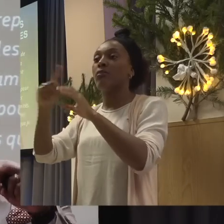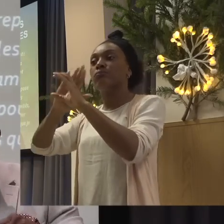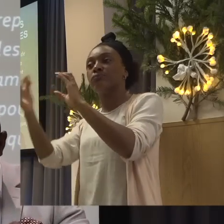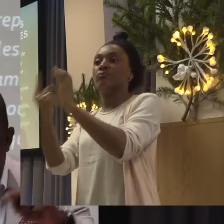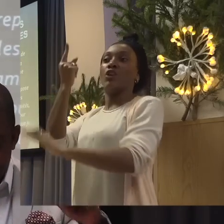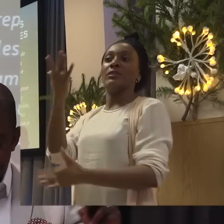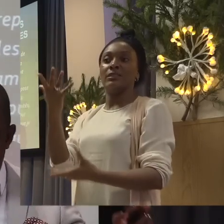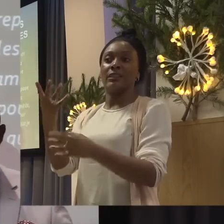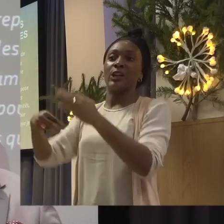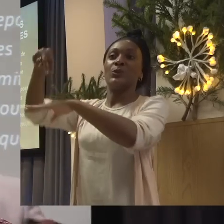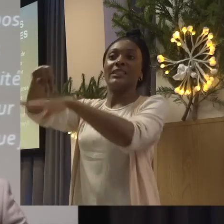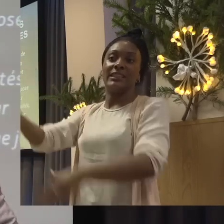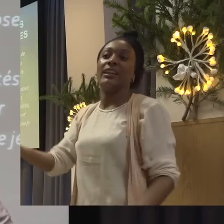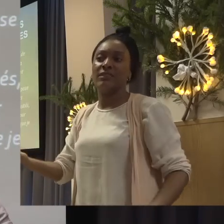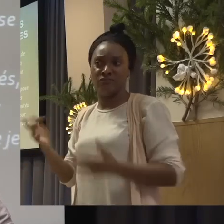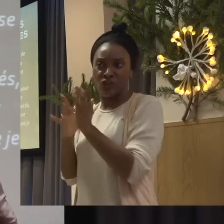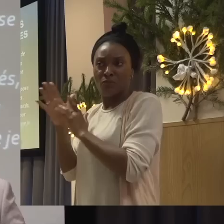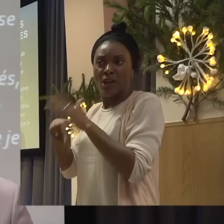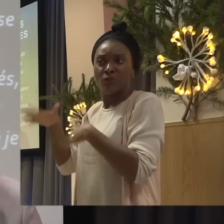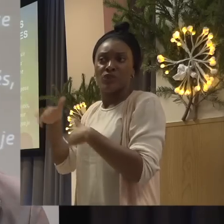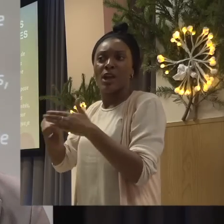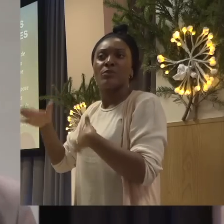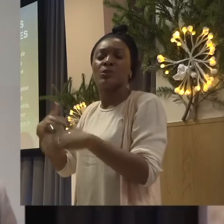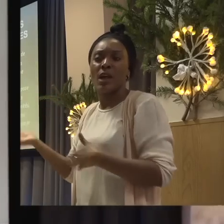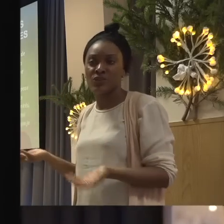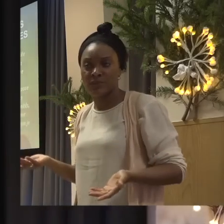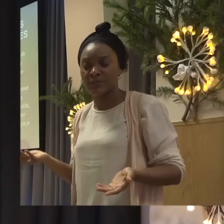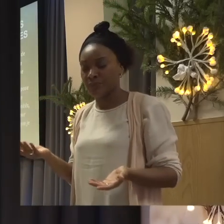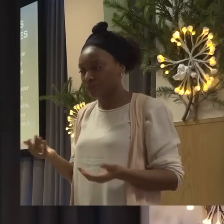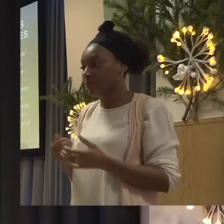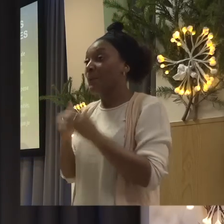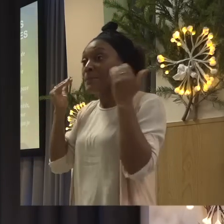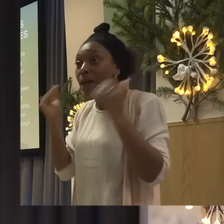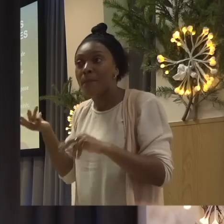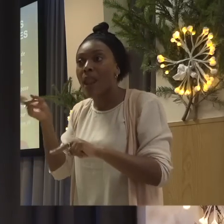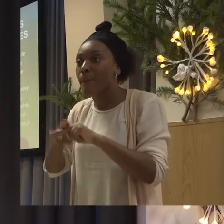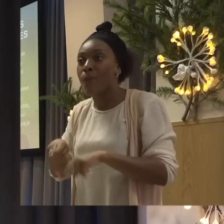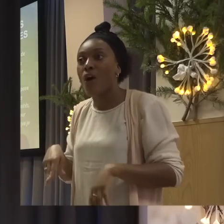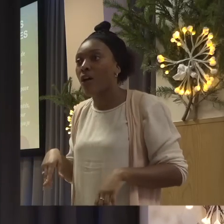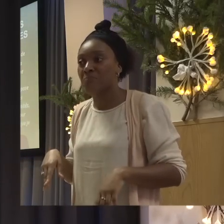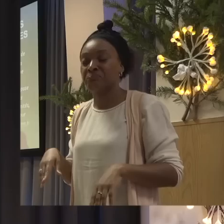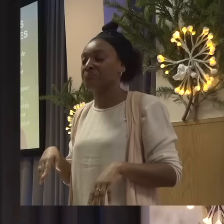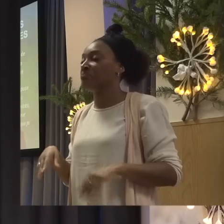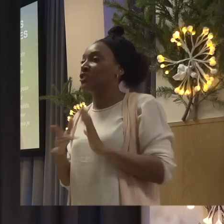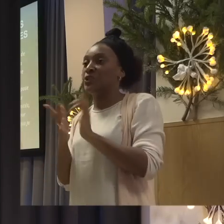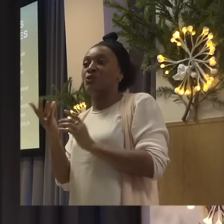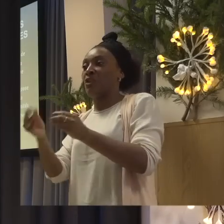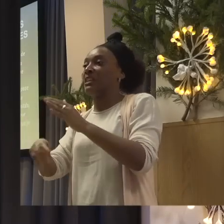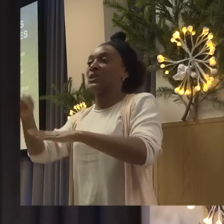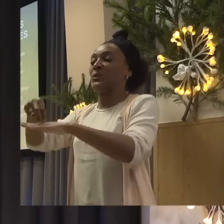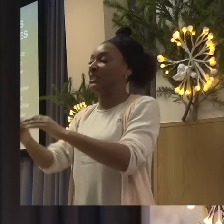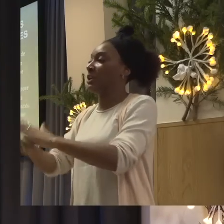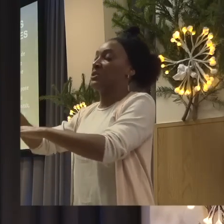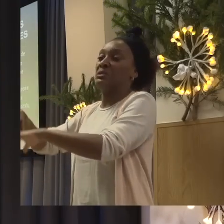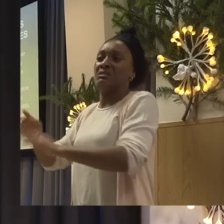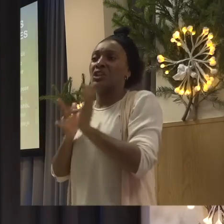que personne n'est venu à lui et retourné sans solution. Même la mort. On a vu les résurrections.